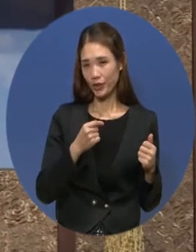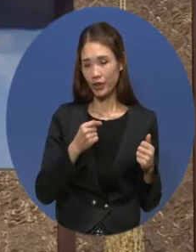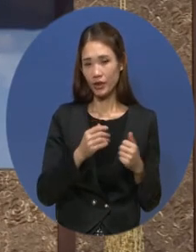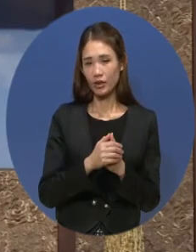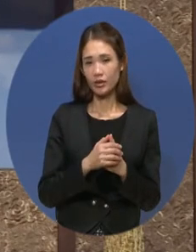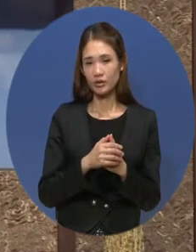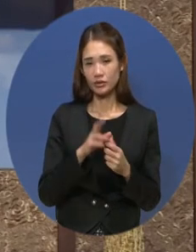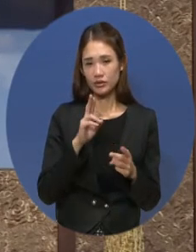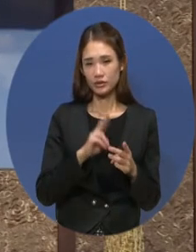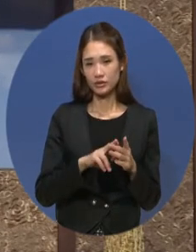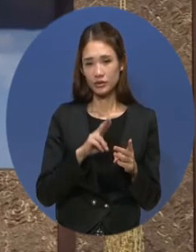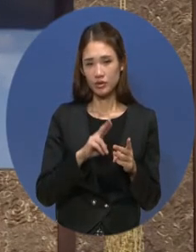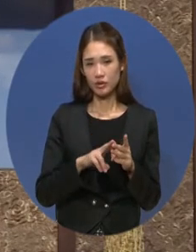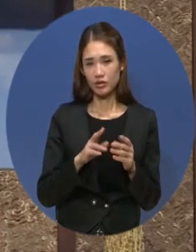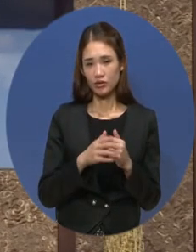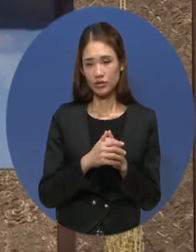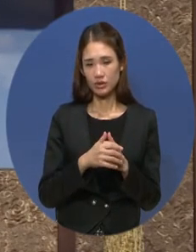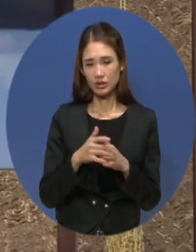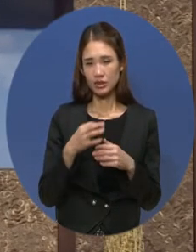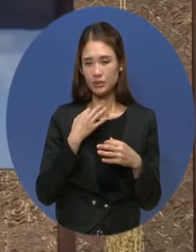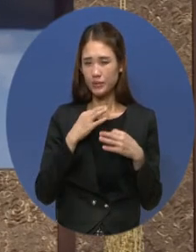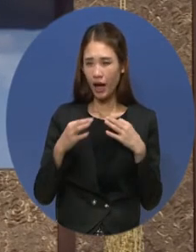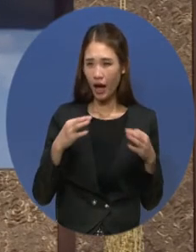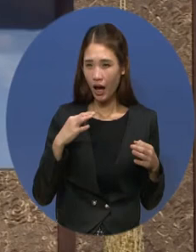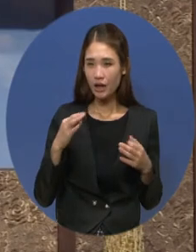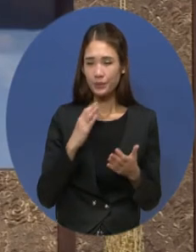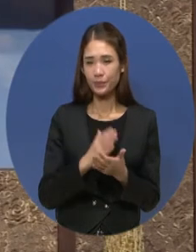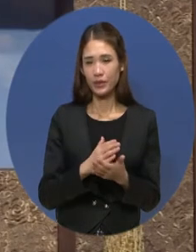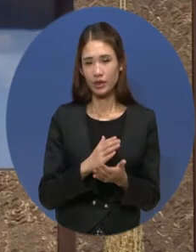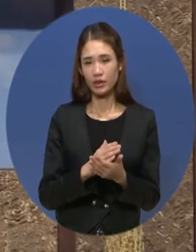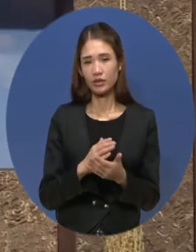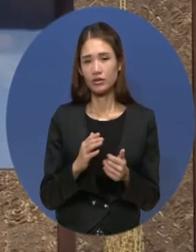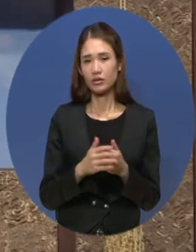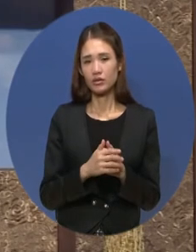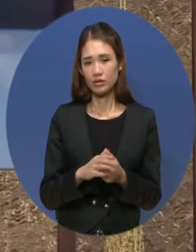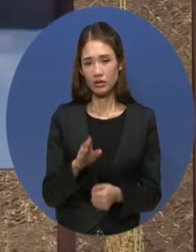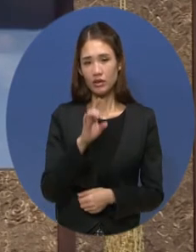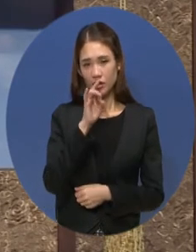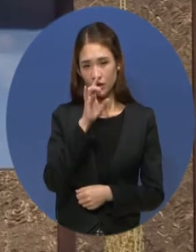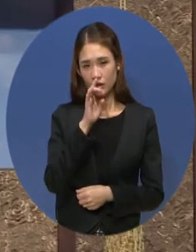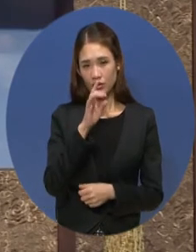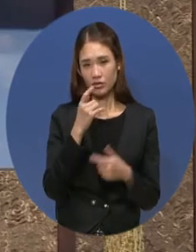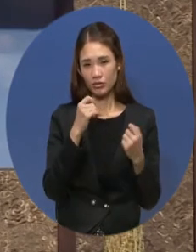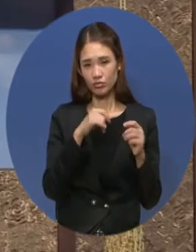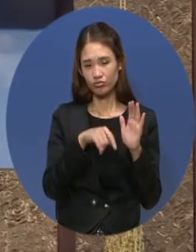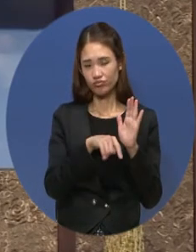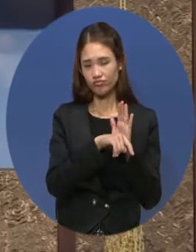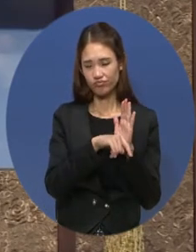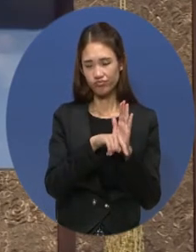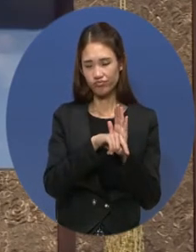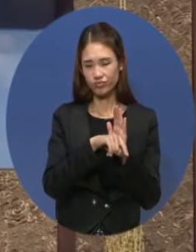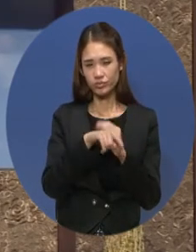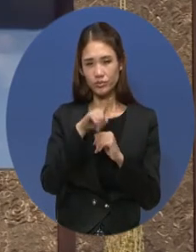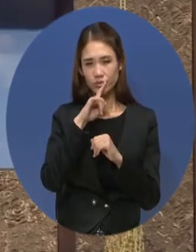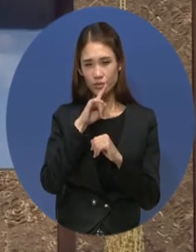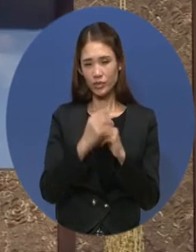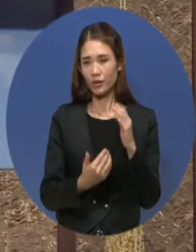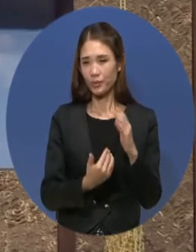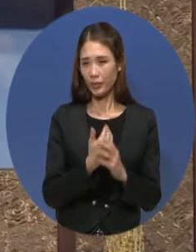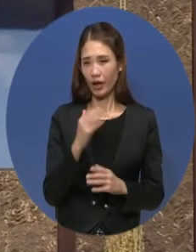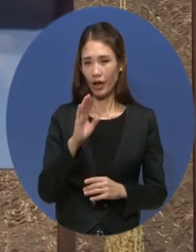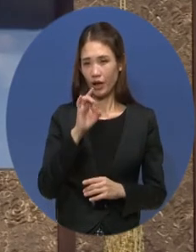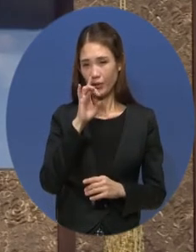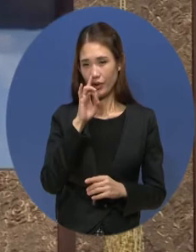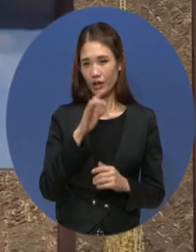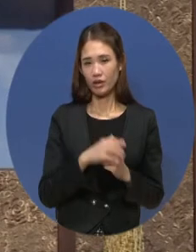자체가 큰 소리가 나지 말아야 되구요 안돼 뭐 이렇게 부정적인 이런 것이 나오면 안